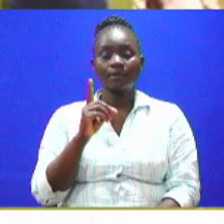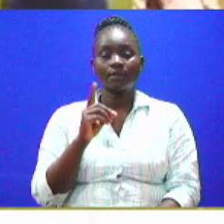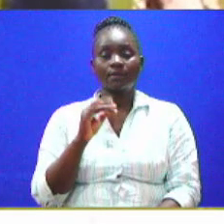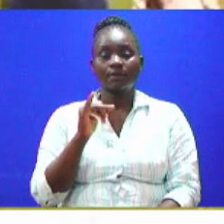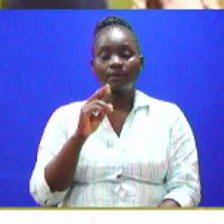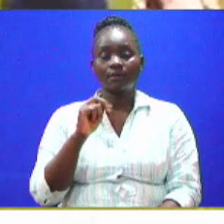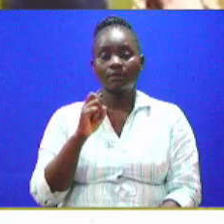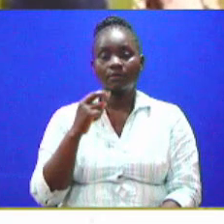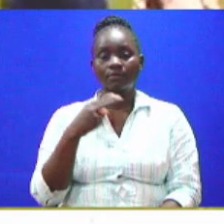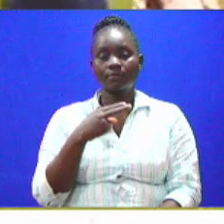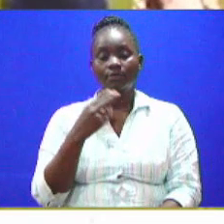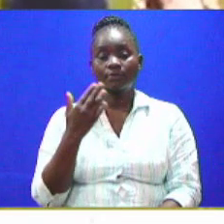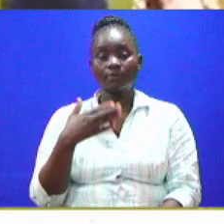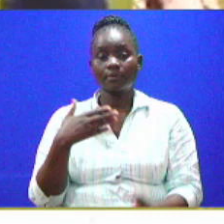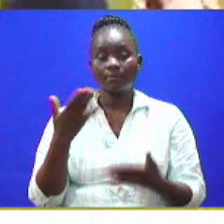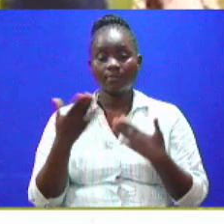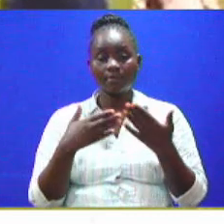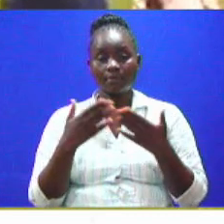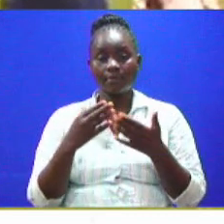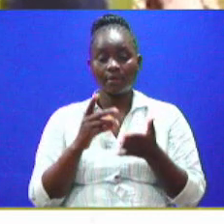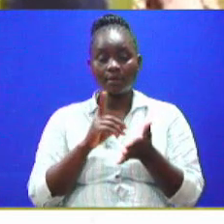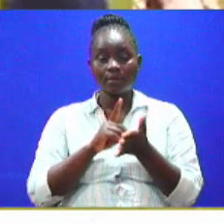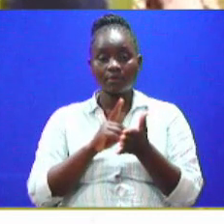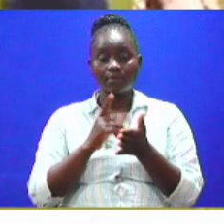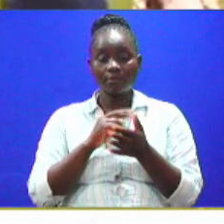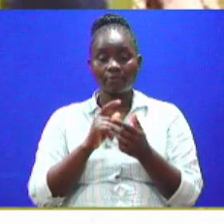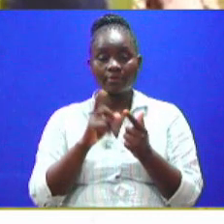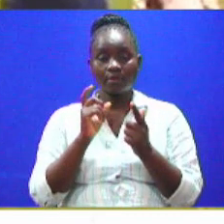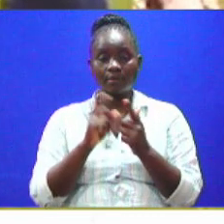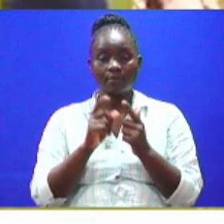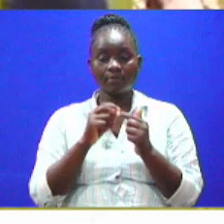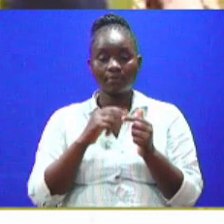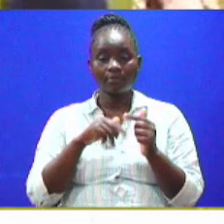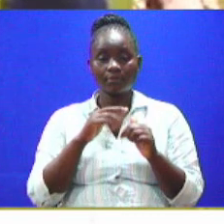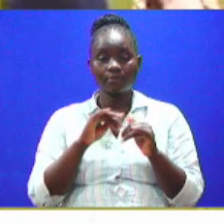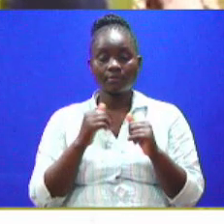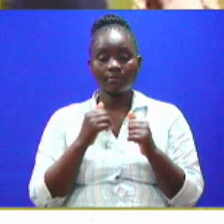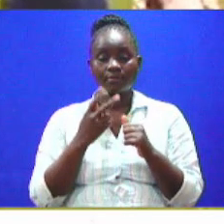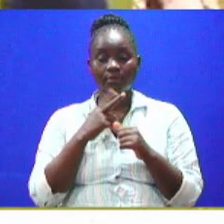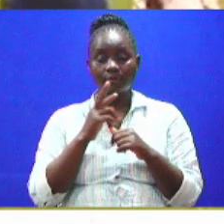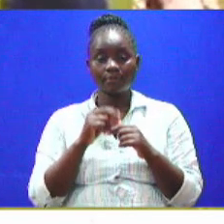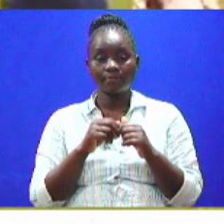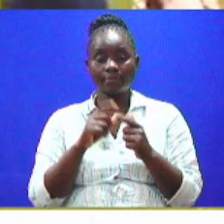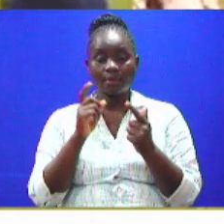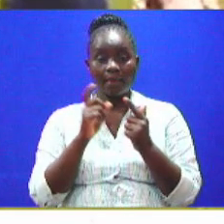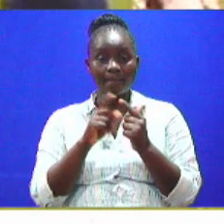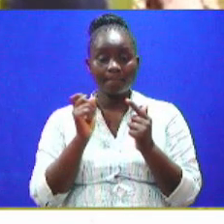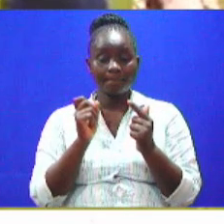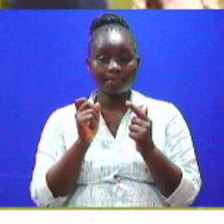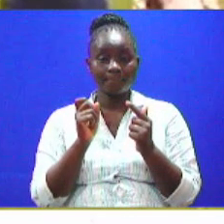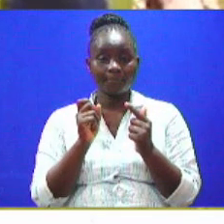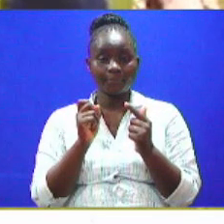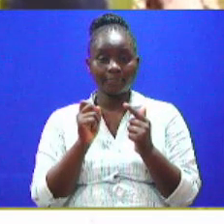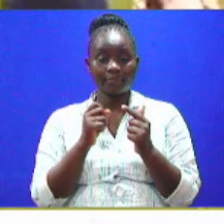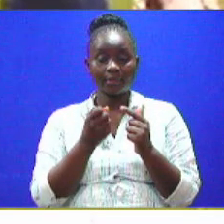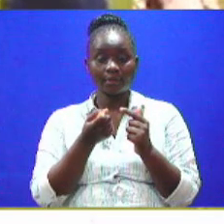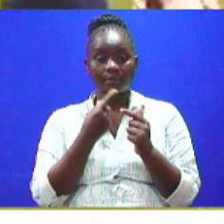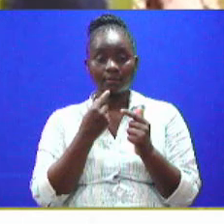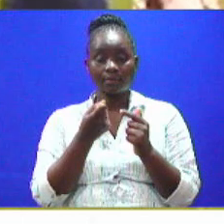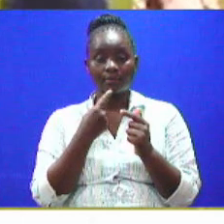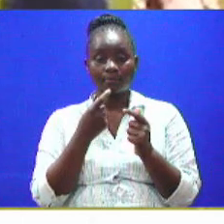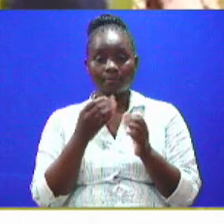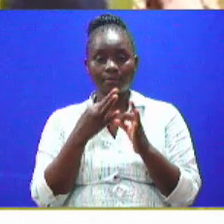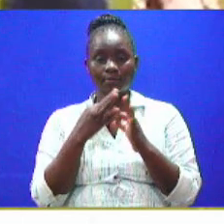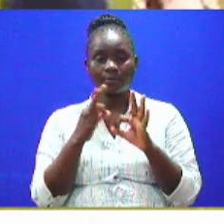stage saba na gitari wago asi sibata kwa tole gire liga iga. Bato ligere li bato pimire presa, bato ira marioko free, mtu